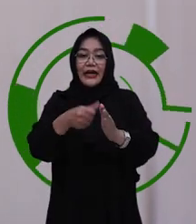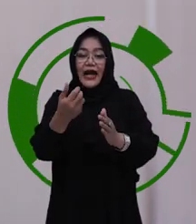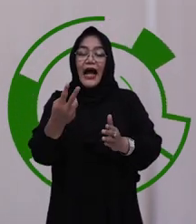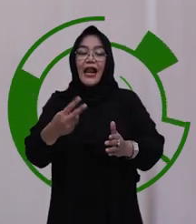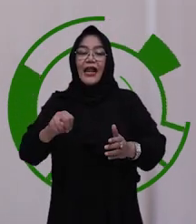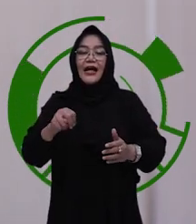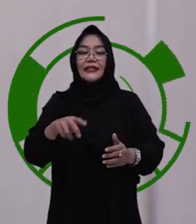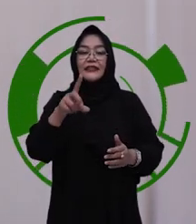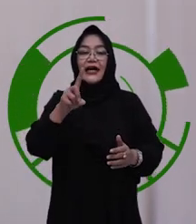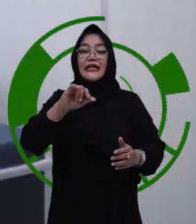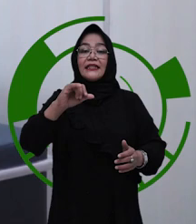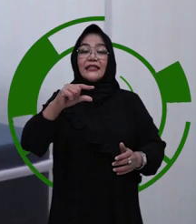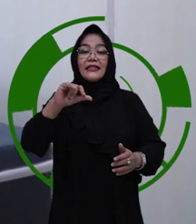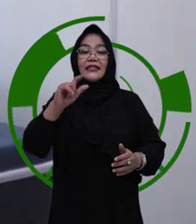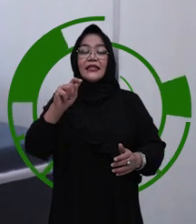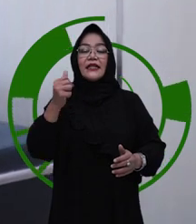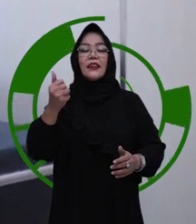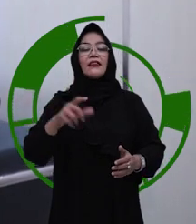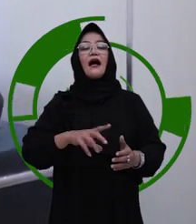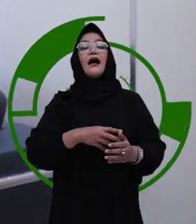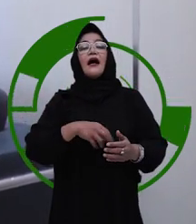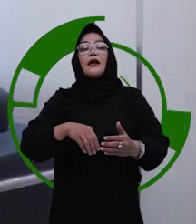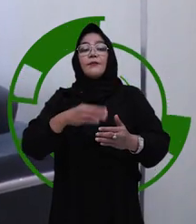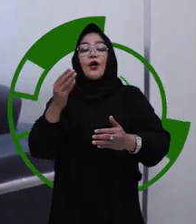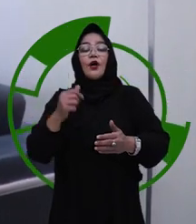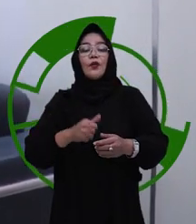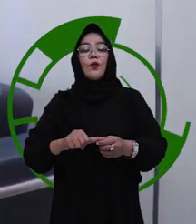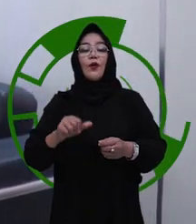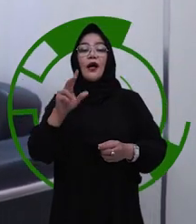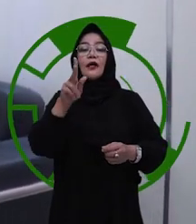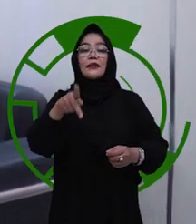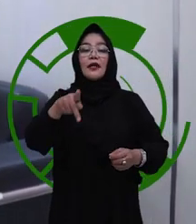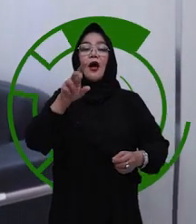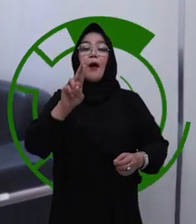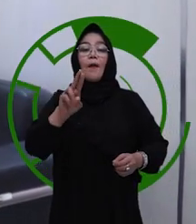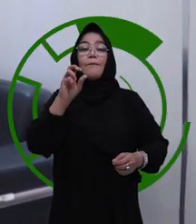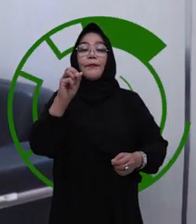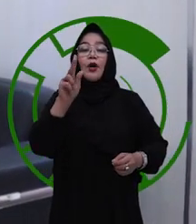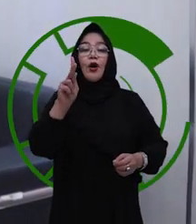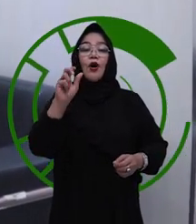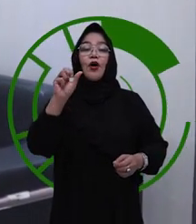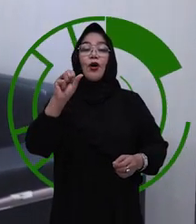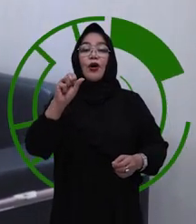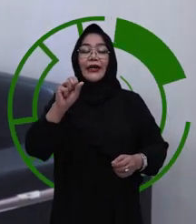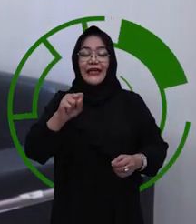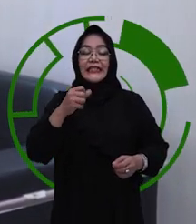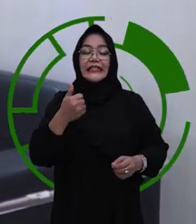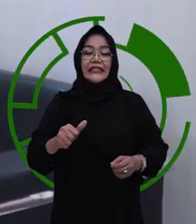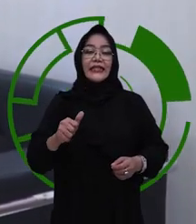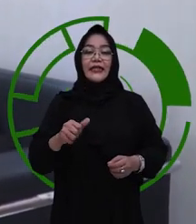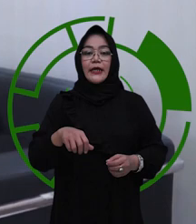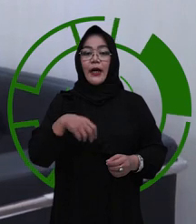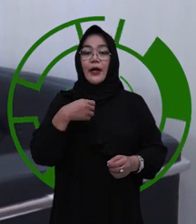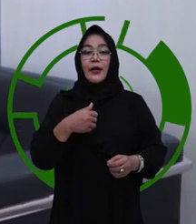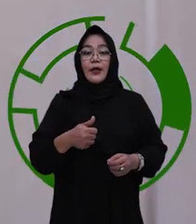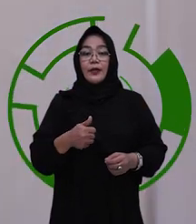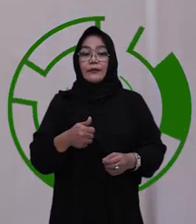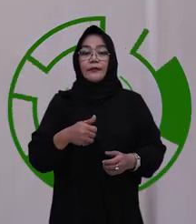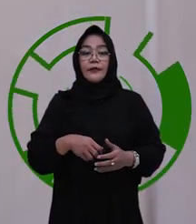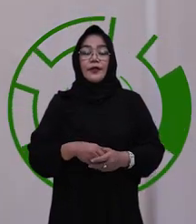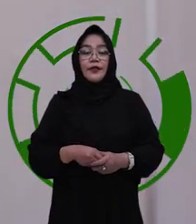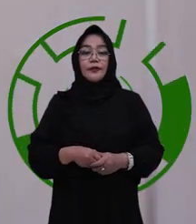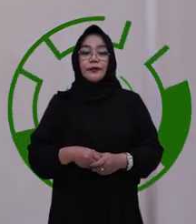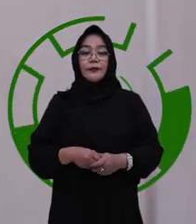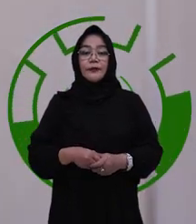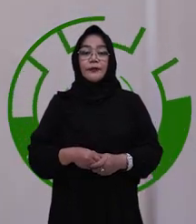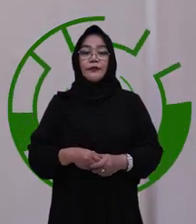semua digital, modern. Terus juga kantor ini menerapkan prokes yang ketat. Kita di memakai masker dan juga ada prokes